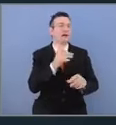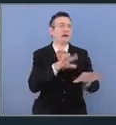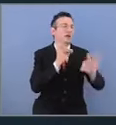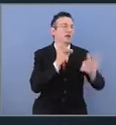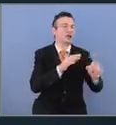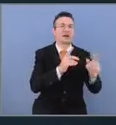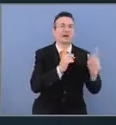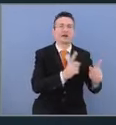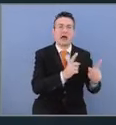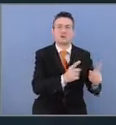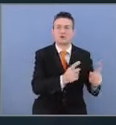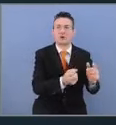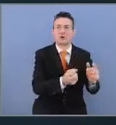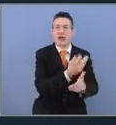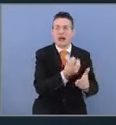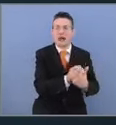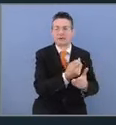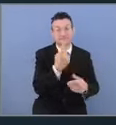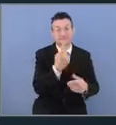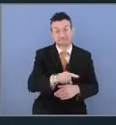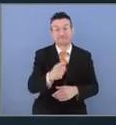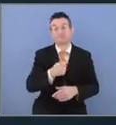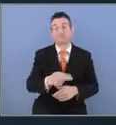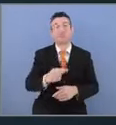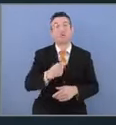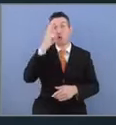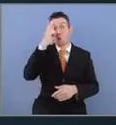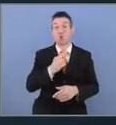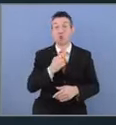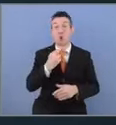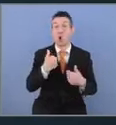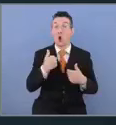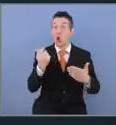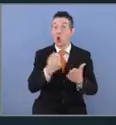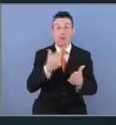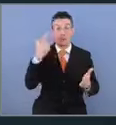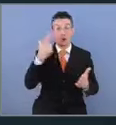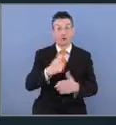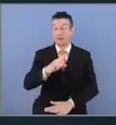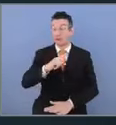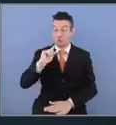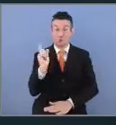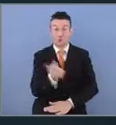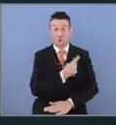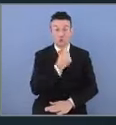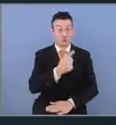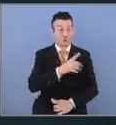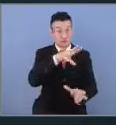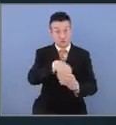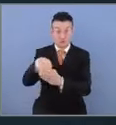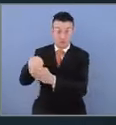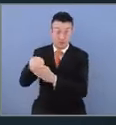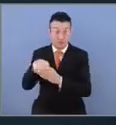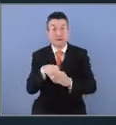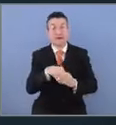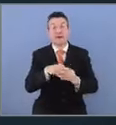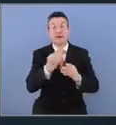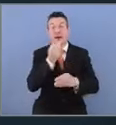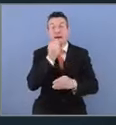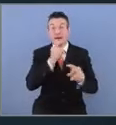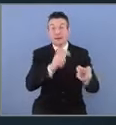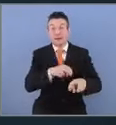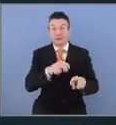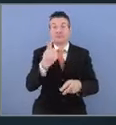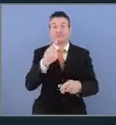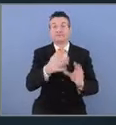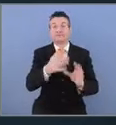evidentemente un ruolo importante lo abbiamo tutti, credo, all'interno di questi comparti dell'agroalimentare del Lazio sul tema della risorsa idrica, una su